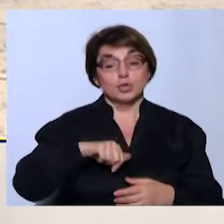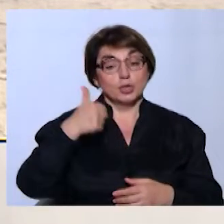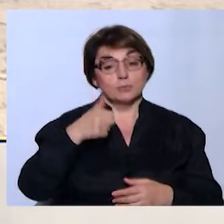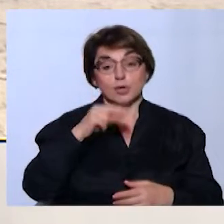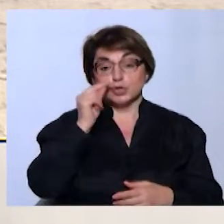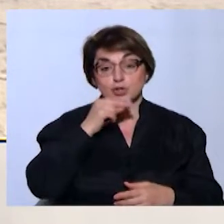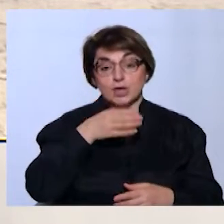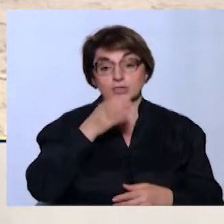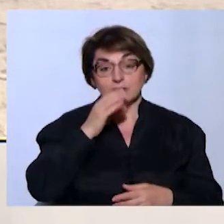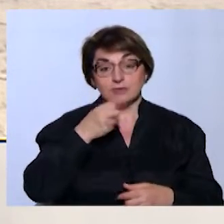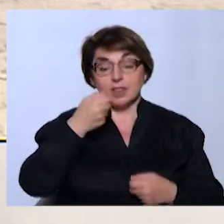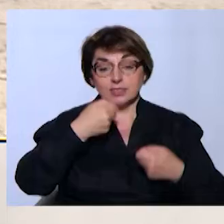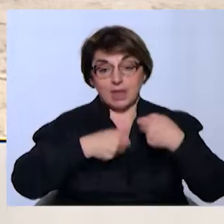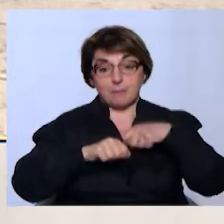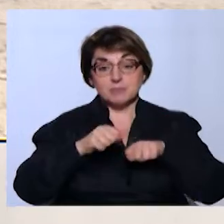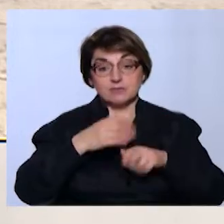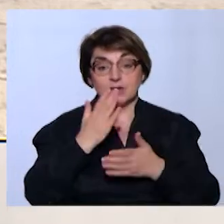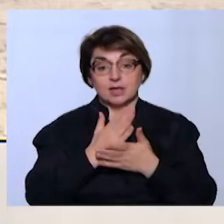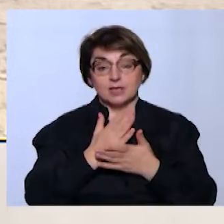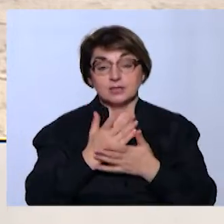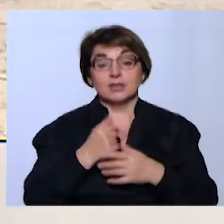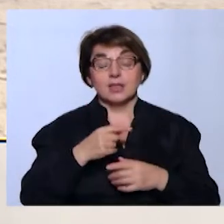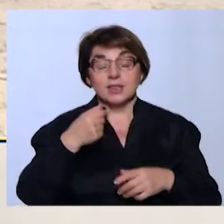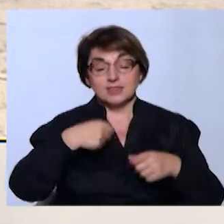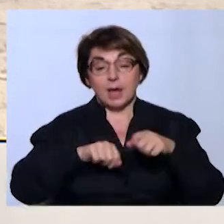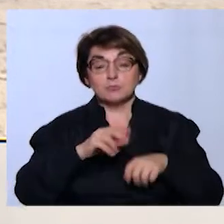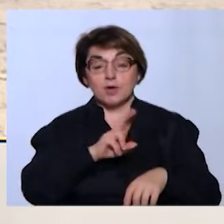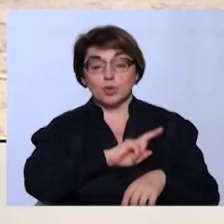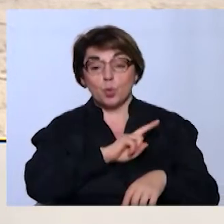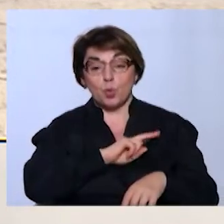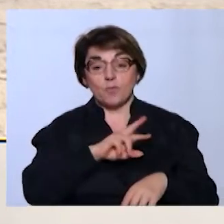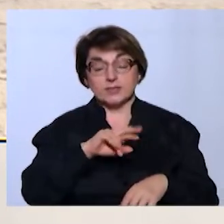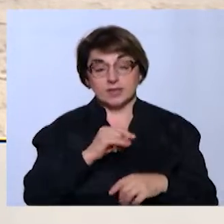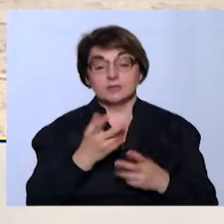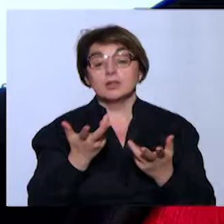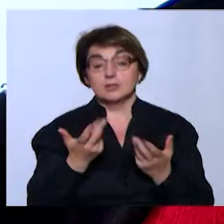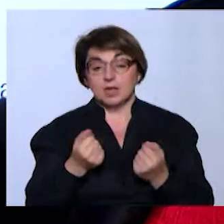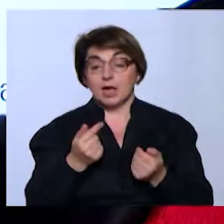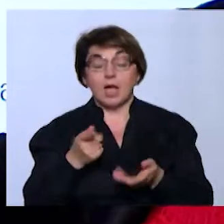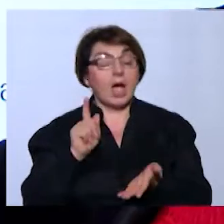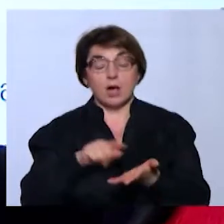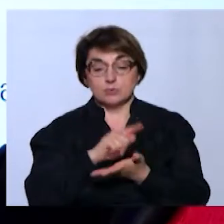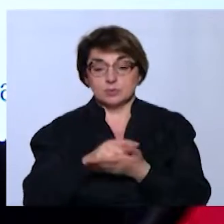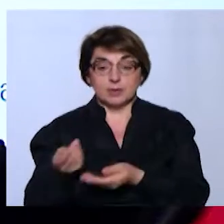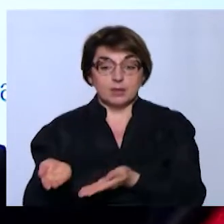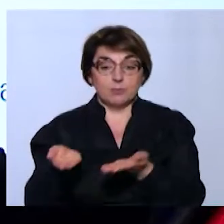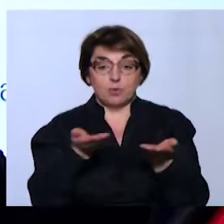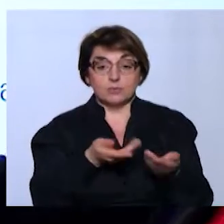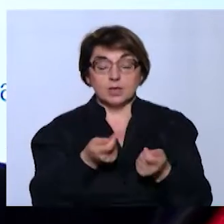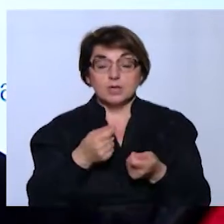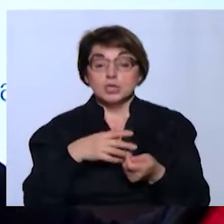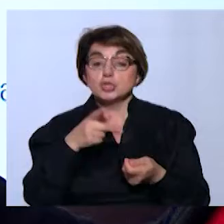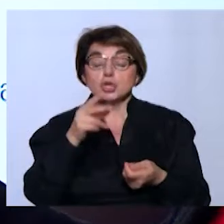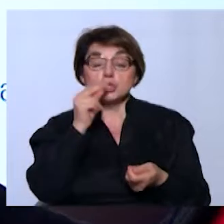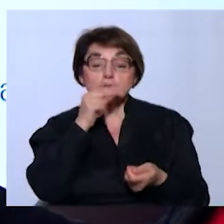დავლევ? ნამცხვარი ხომ არის? ნამცხვარი უყვარს დავითს, ხომ გახსოვთ? კი, ახლავე მოგიტან. ჩაი შაქრიანი